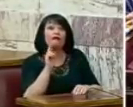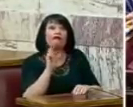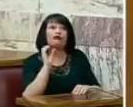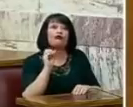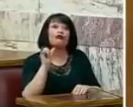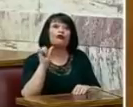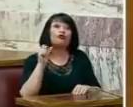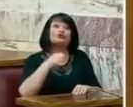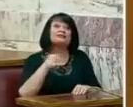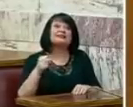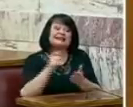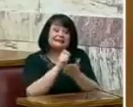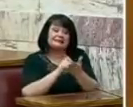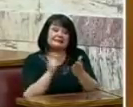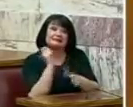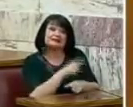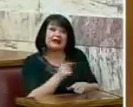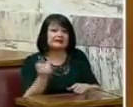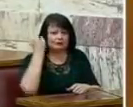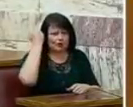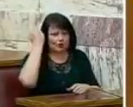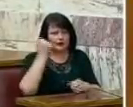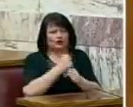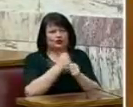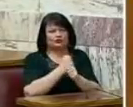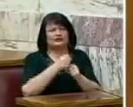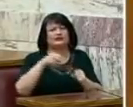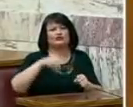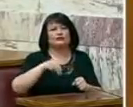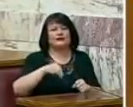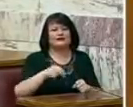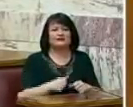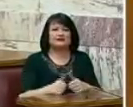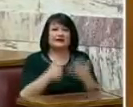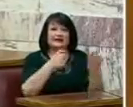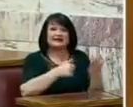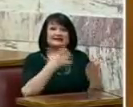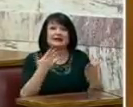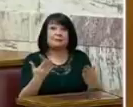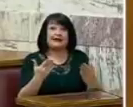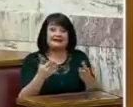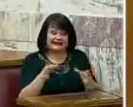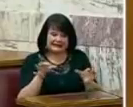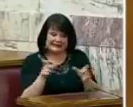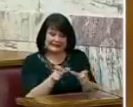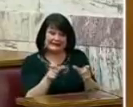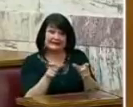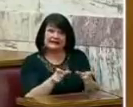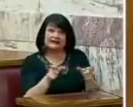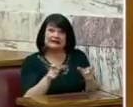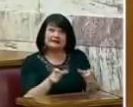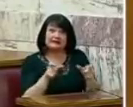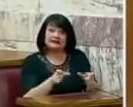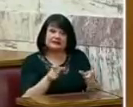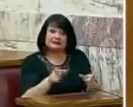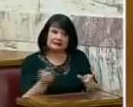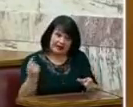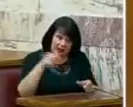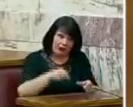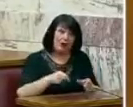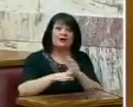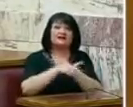έγγραφο είναι αυτό. Το έγγραφο που είναι στα 65 CD που έστειλε η κυρία Τουλουπάκη εδώ και το απευθύνει ο Φρουζής στον κύριο Γεωργιάδη και